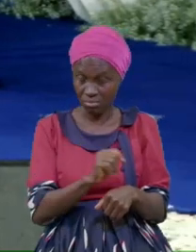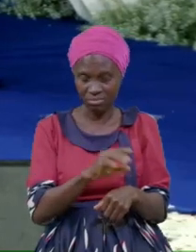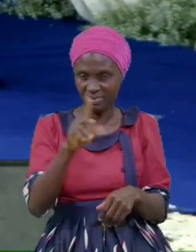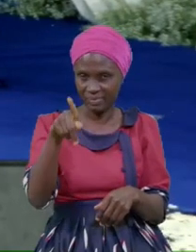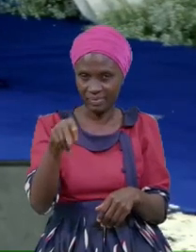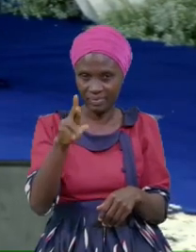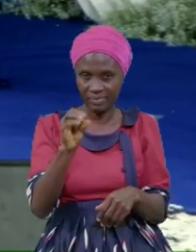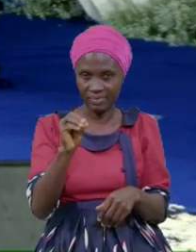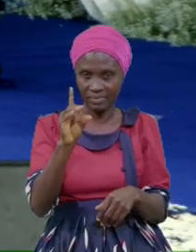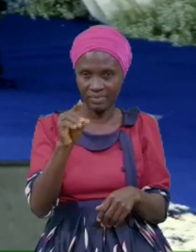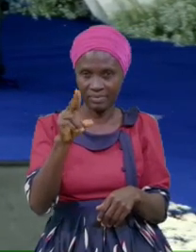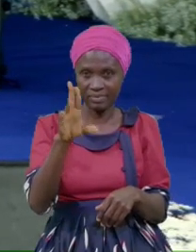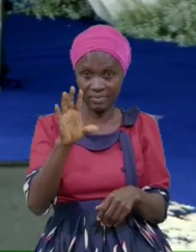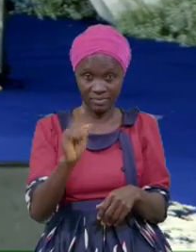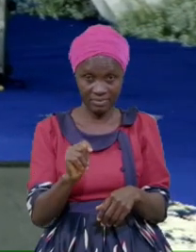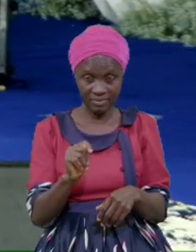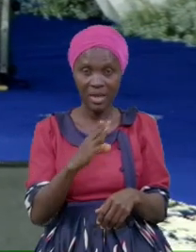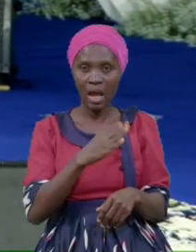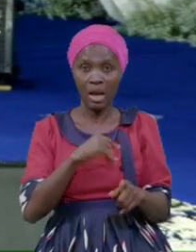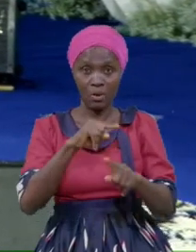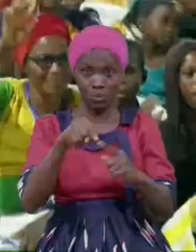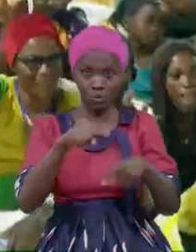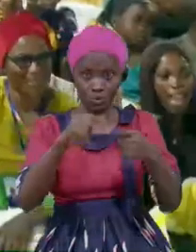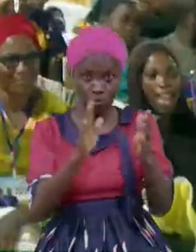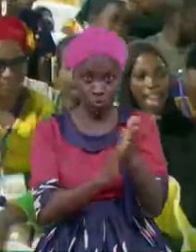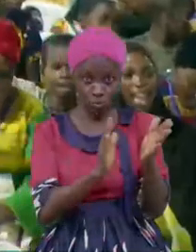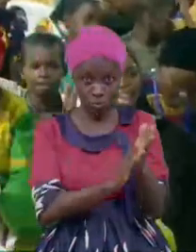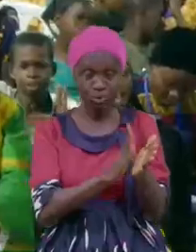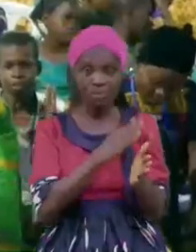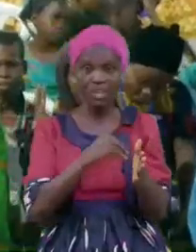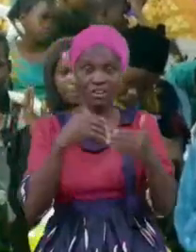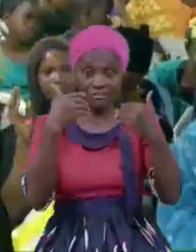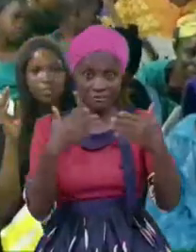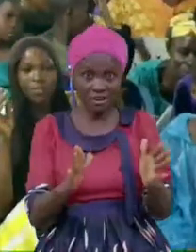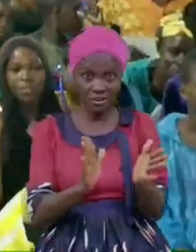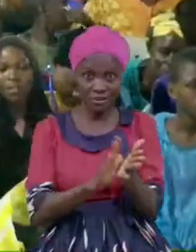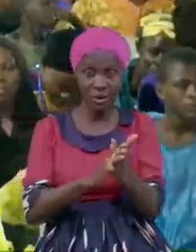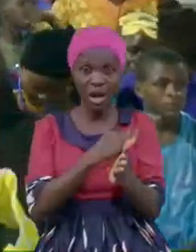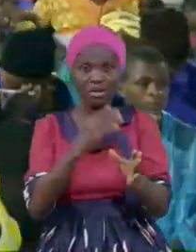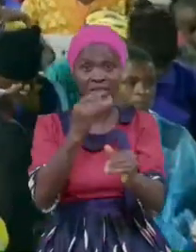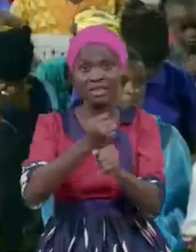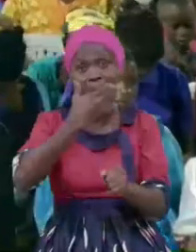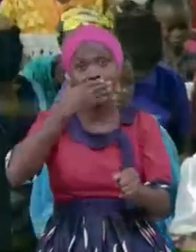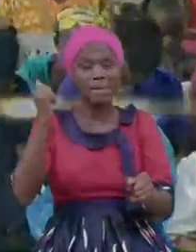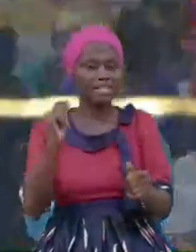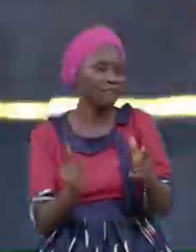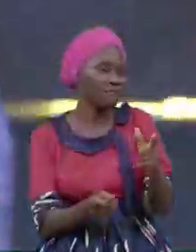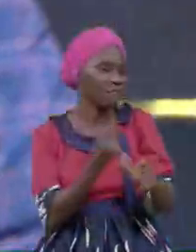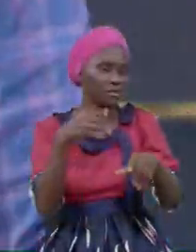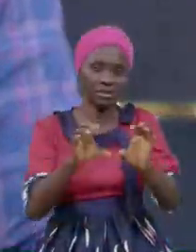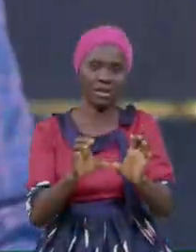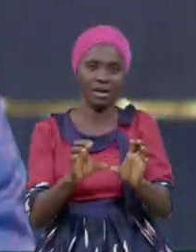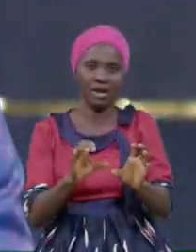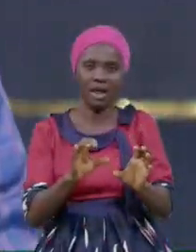Et tu sors premier avec distinction. Je parle à quelqu'un là-bas. Tu ne seras pas médiocre. Tu ne